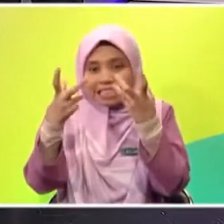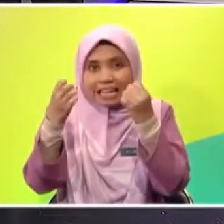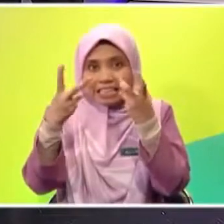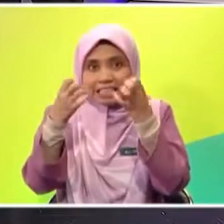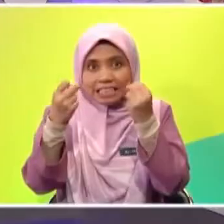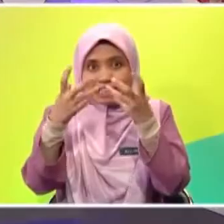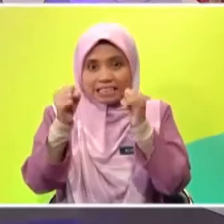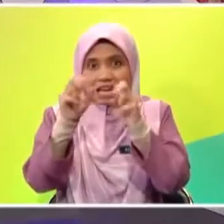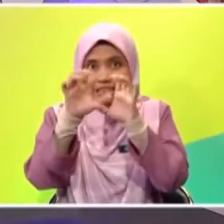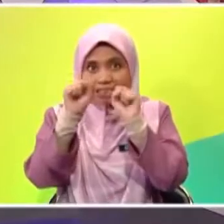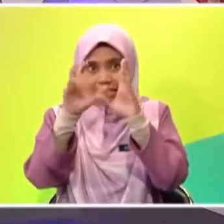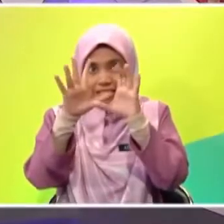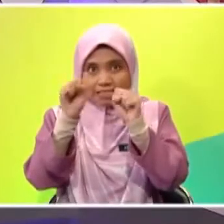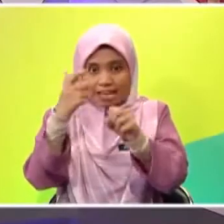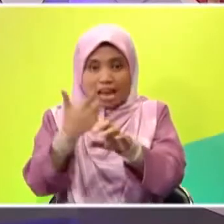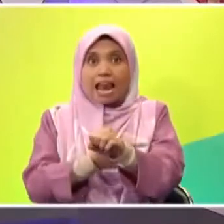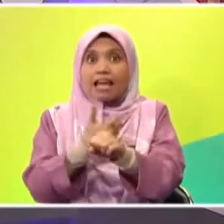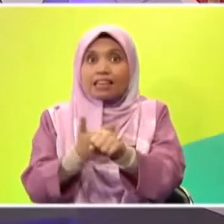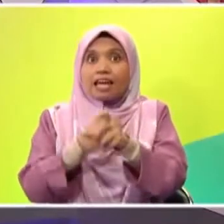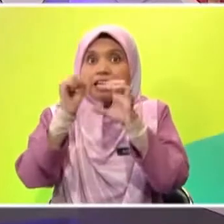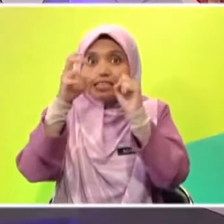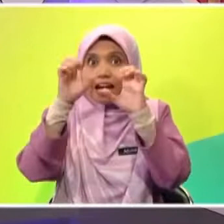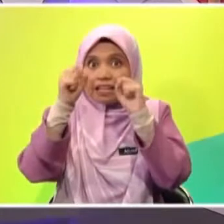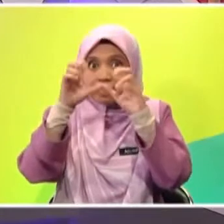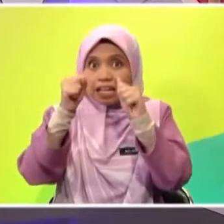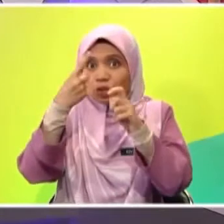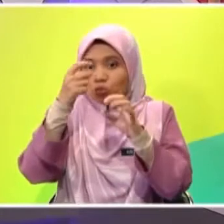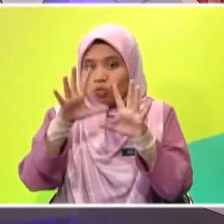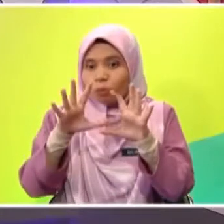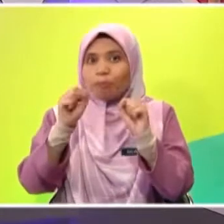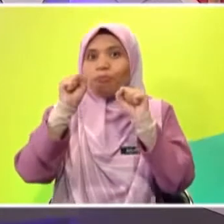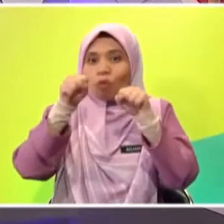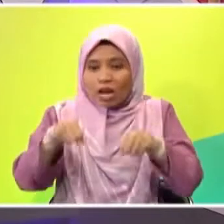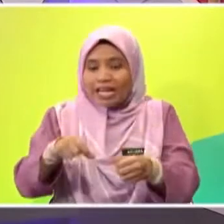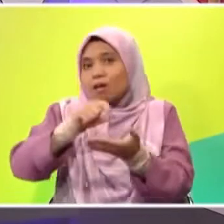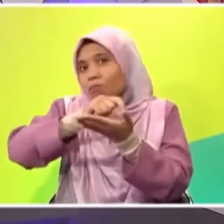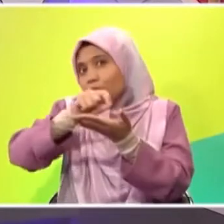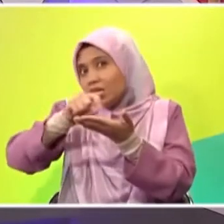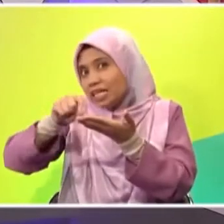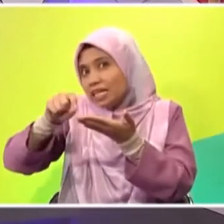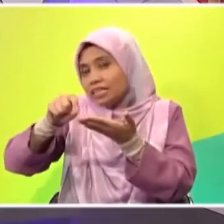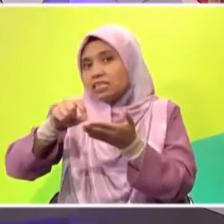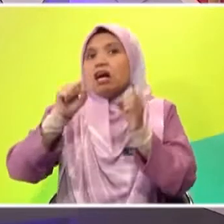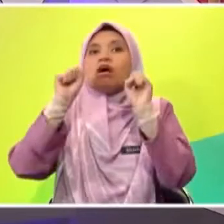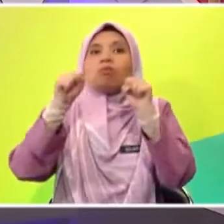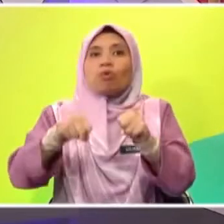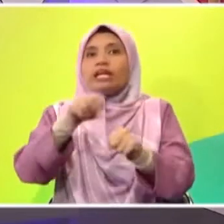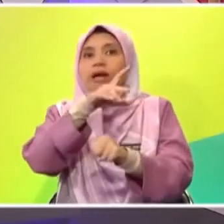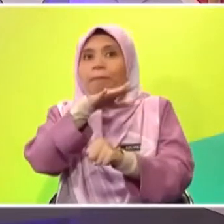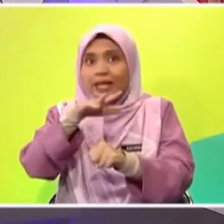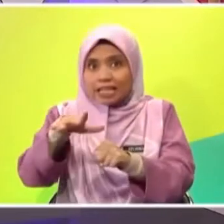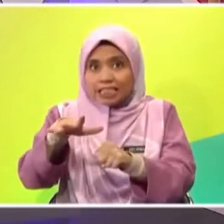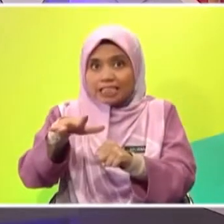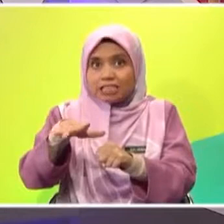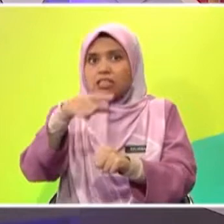dilatih sakumoto halus dan sakumoto kasar mereka naik hantu adalah tujuannya kita menggunakan garam belakangi